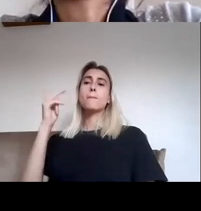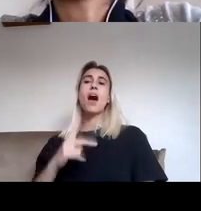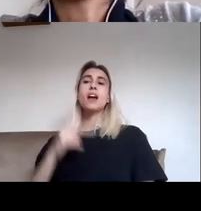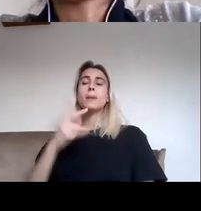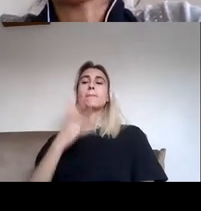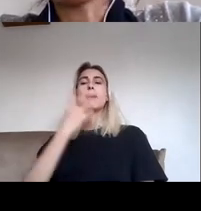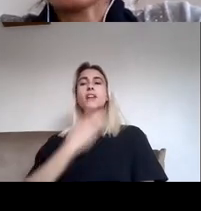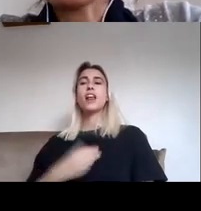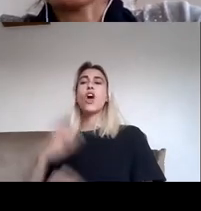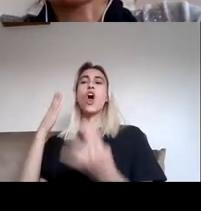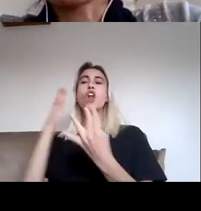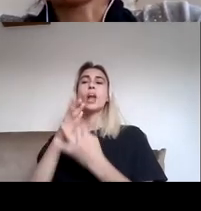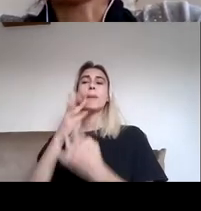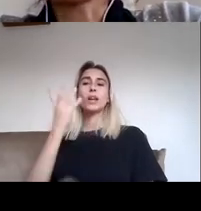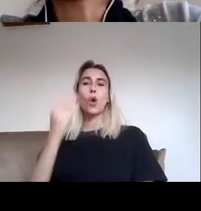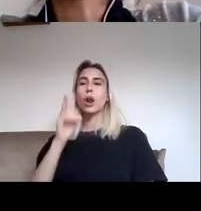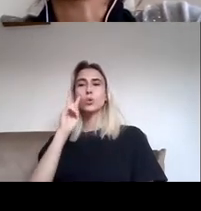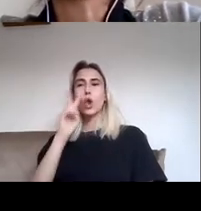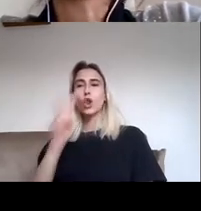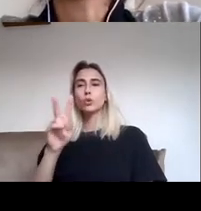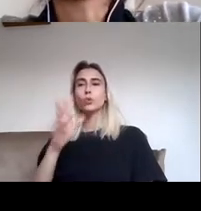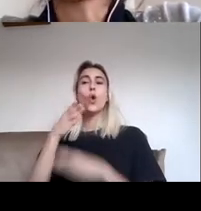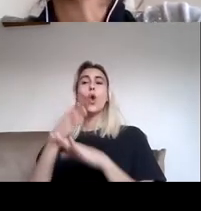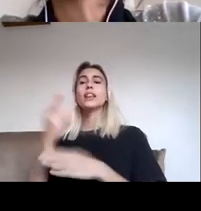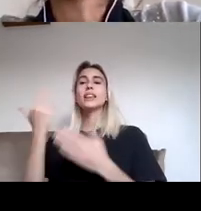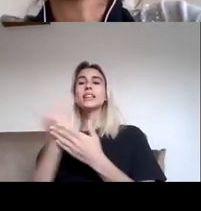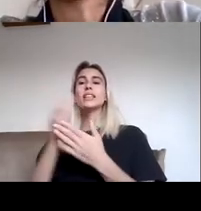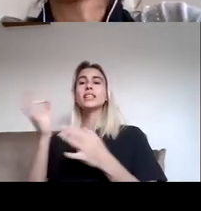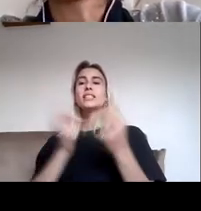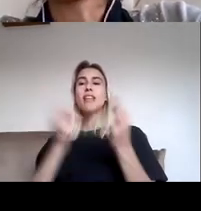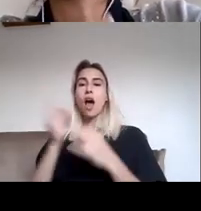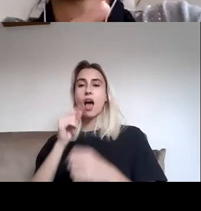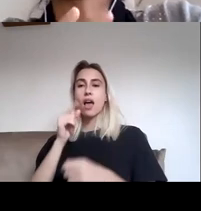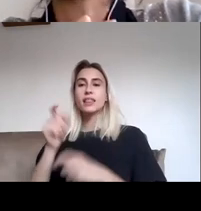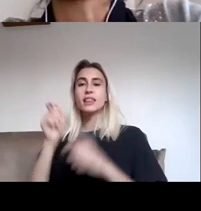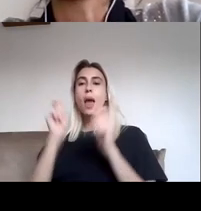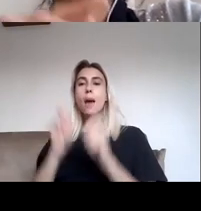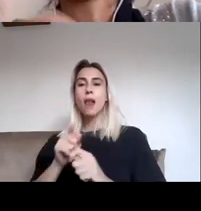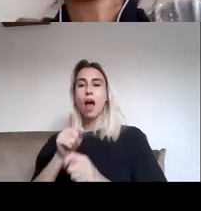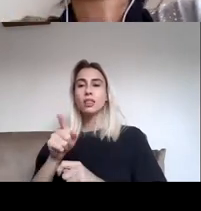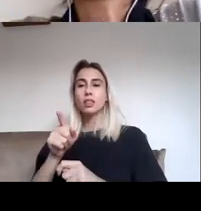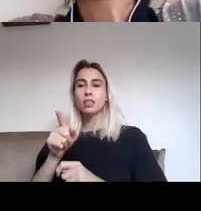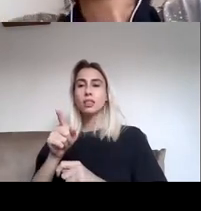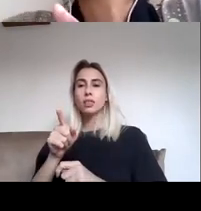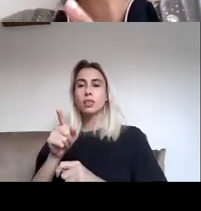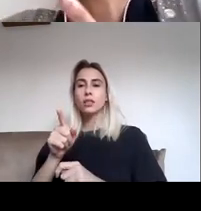maalesef erişilebilirlik olarak gördüğümüz ya da doğru dizayn edilmiş şeyler, yapılar ya da yaya geçitleri,